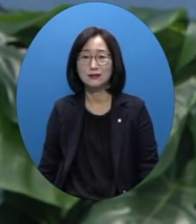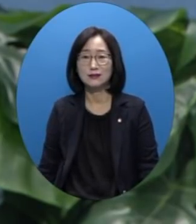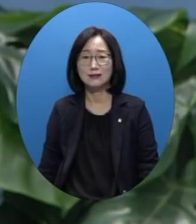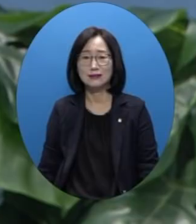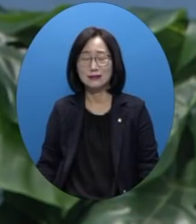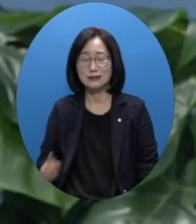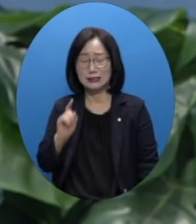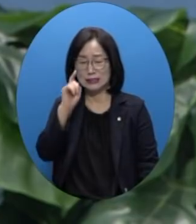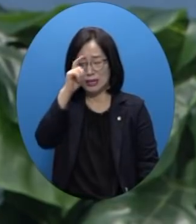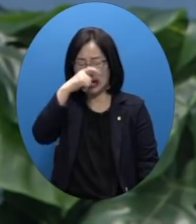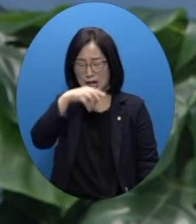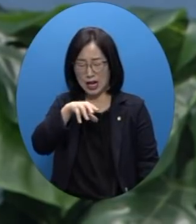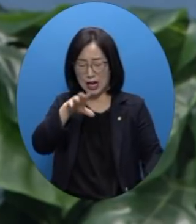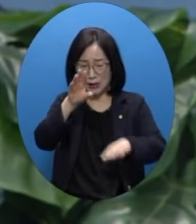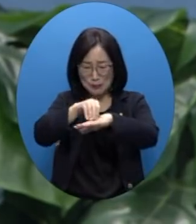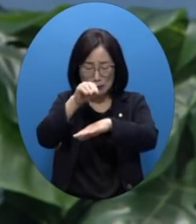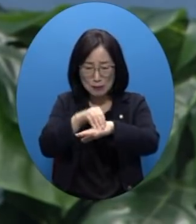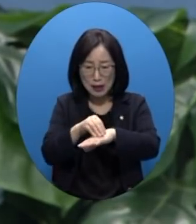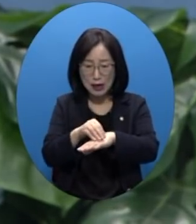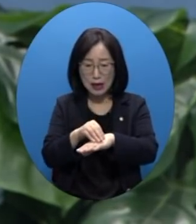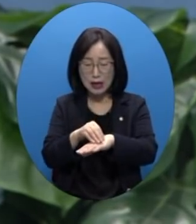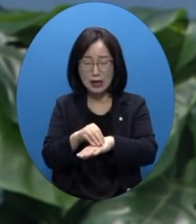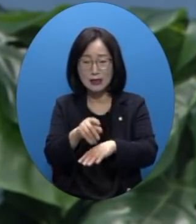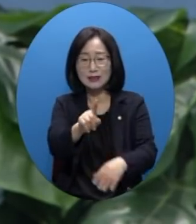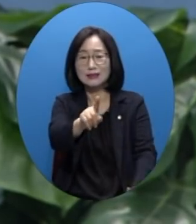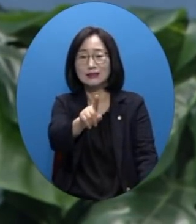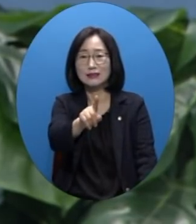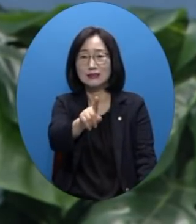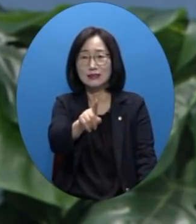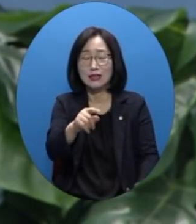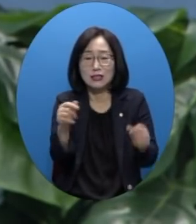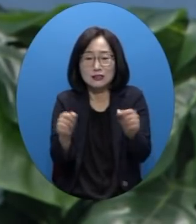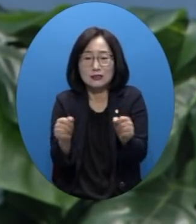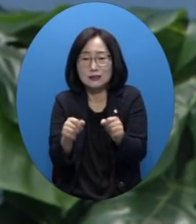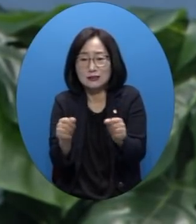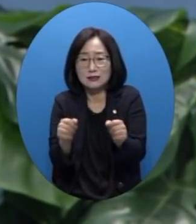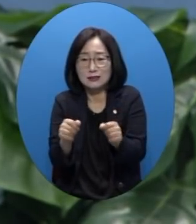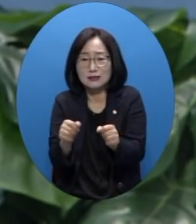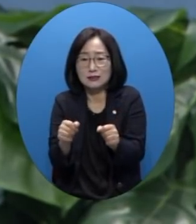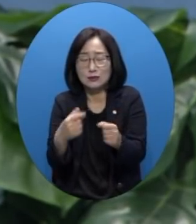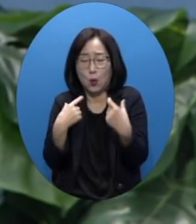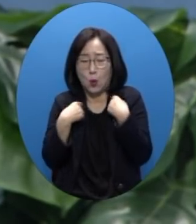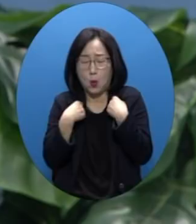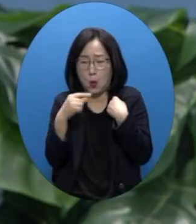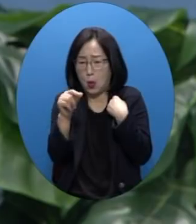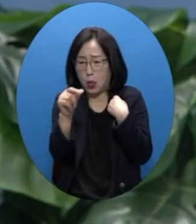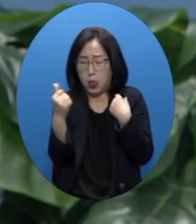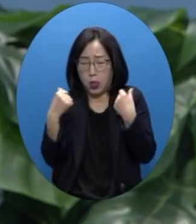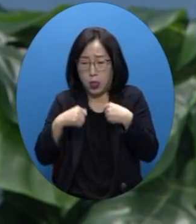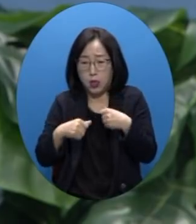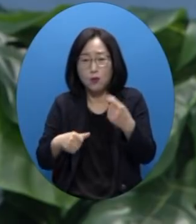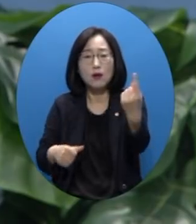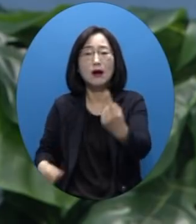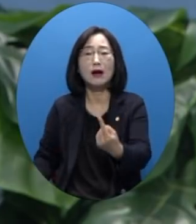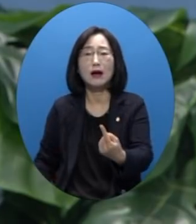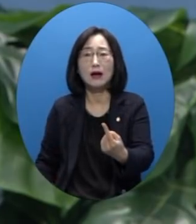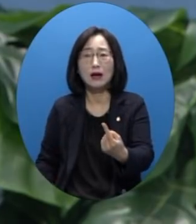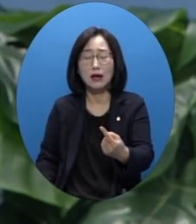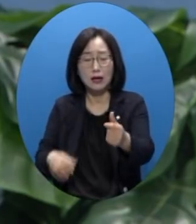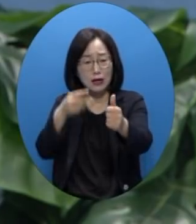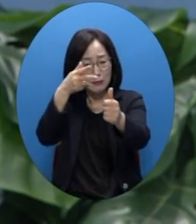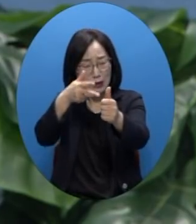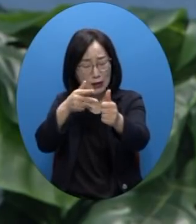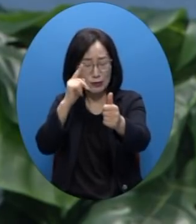때가 덕덕지 묻고 가만히 샤한 채로 그냥 추운데 덜덜덜덜 떠면서 옷도 제대로 입지 않고 왔는데 보니까